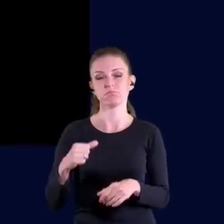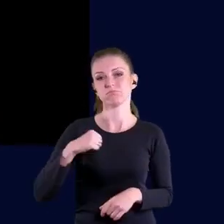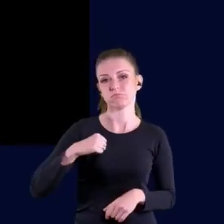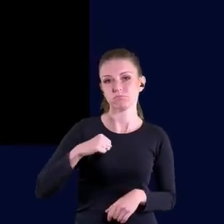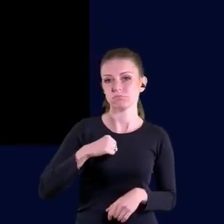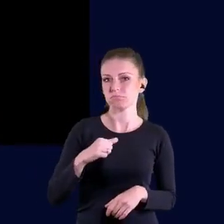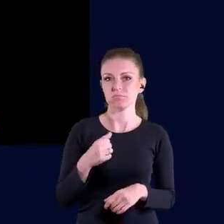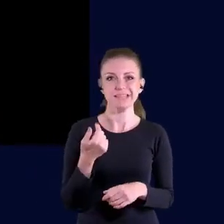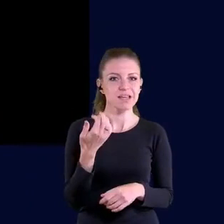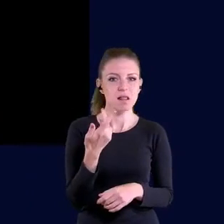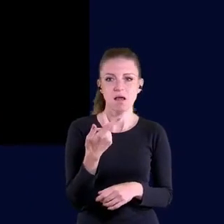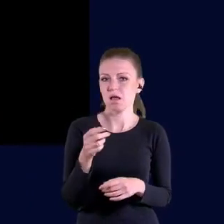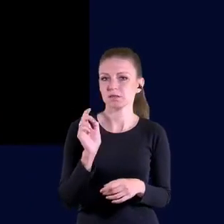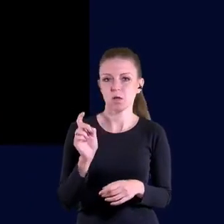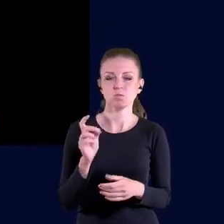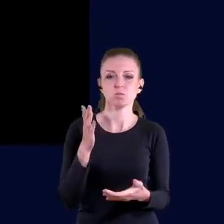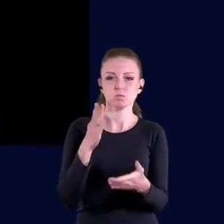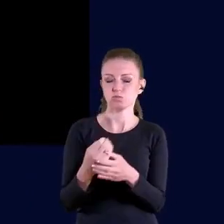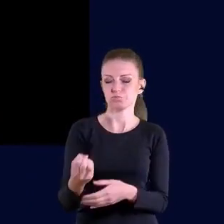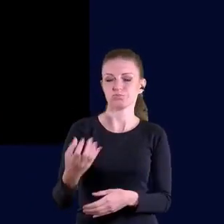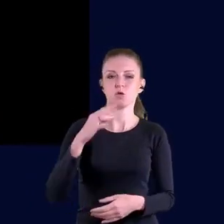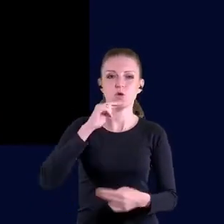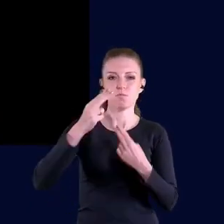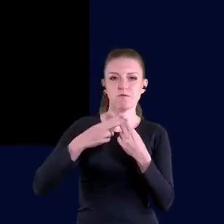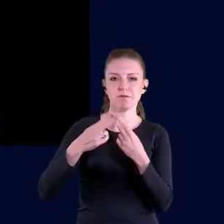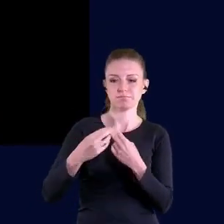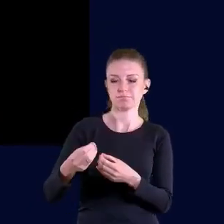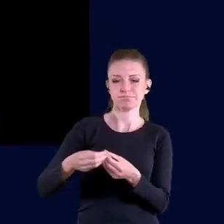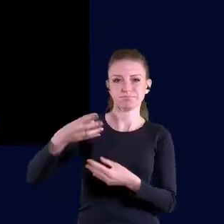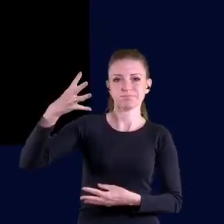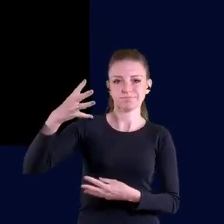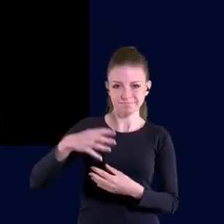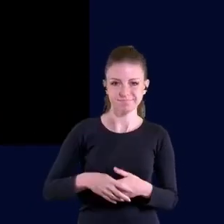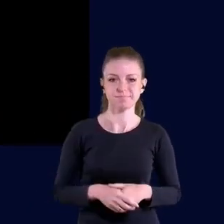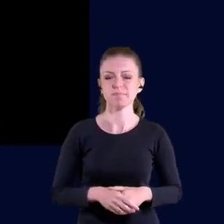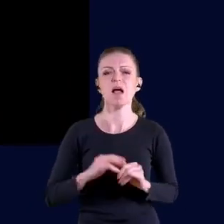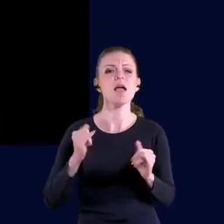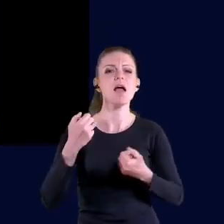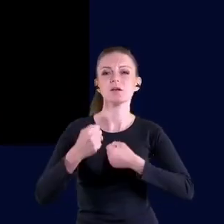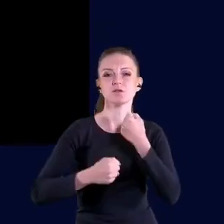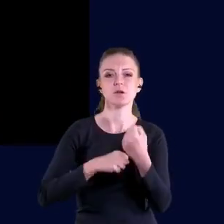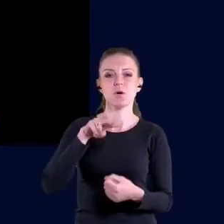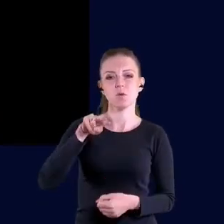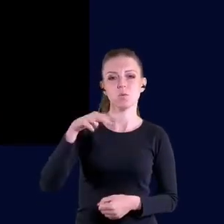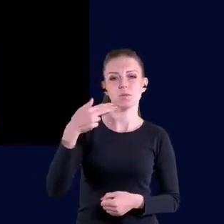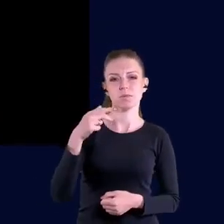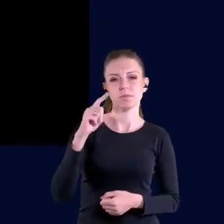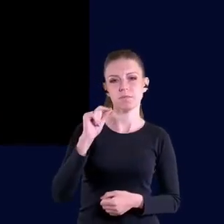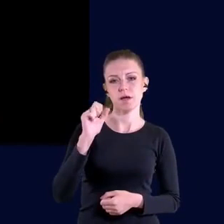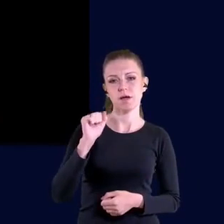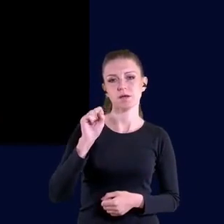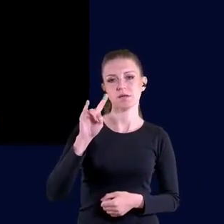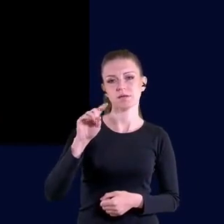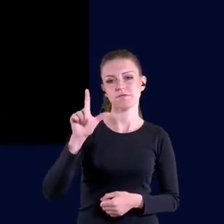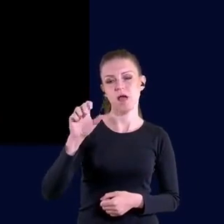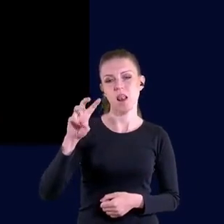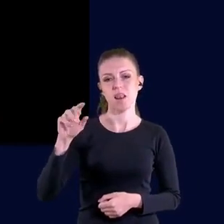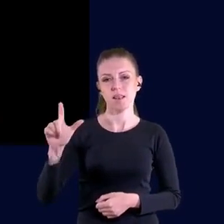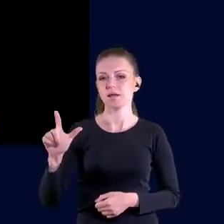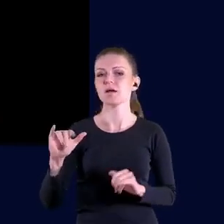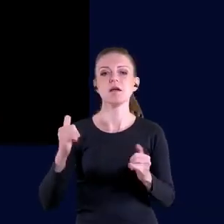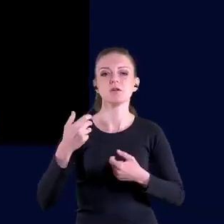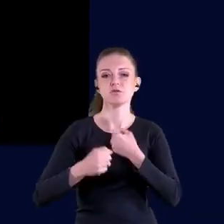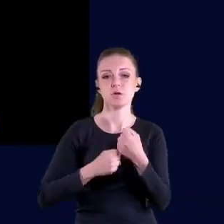wynik Jak działa and ale jak przeszukuje internet to przede wszystkim zadaje pytanie